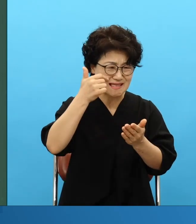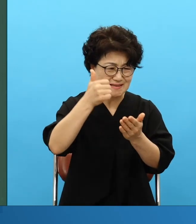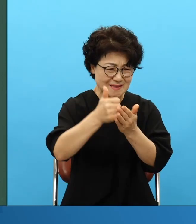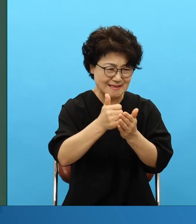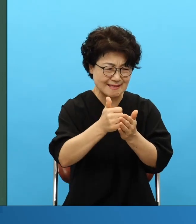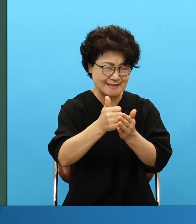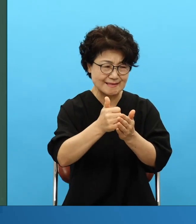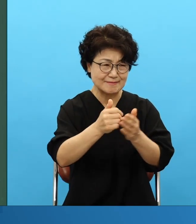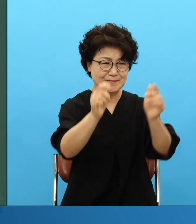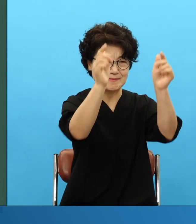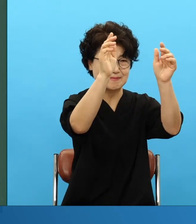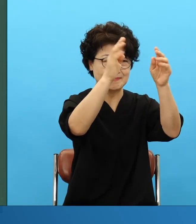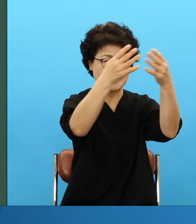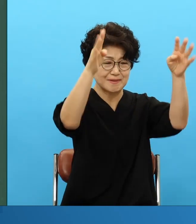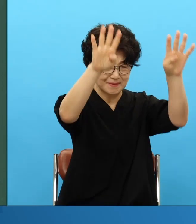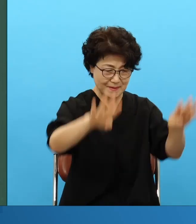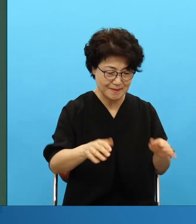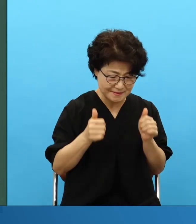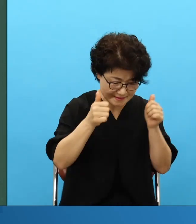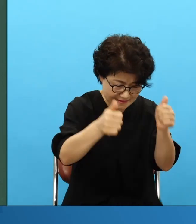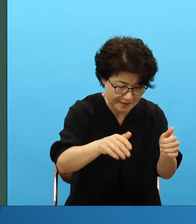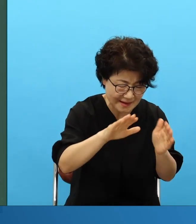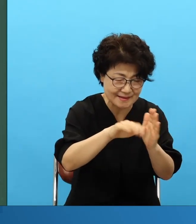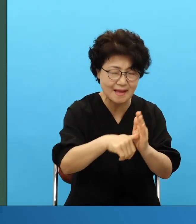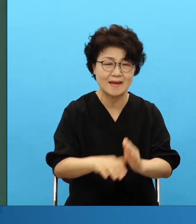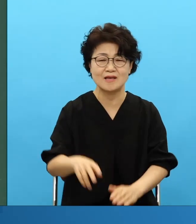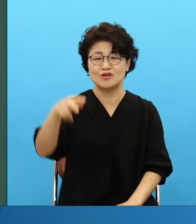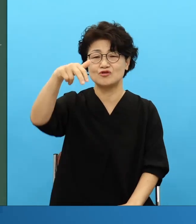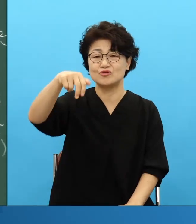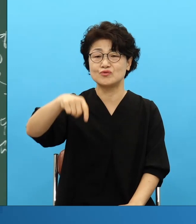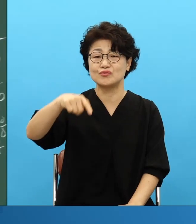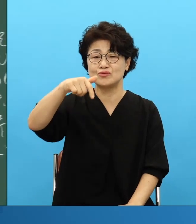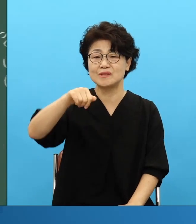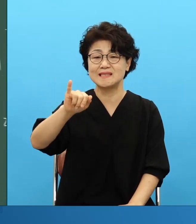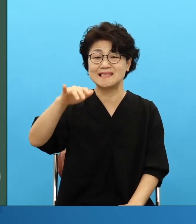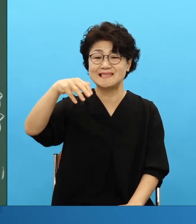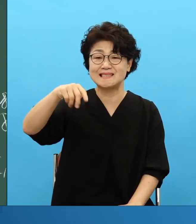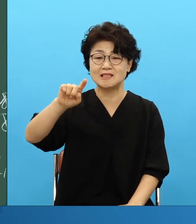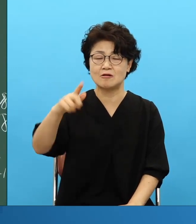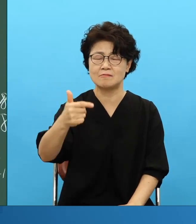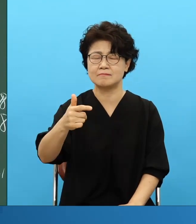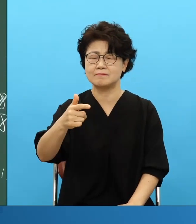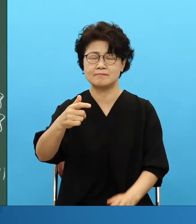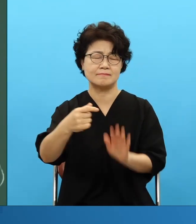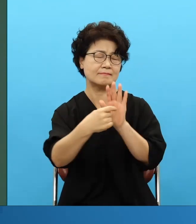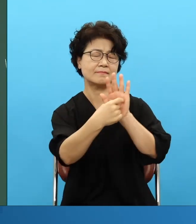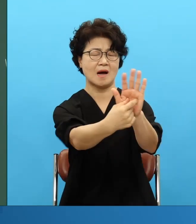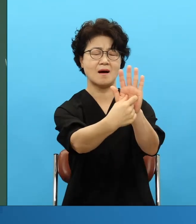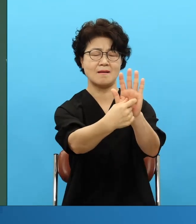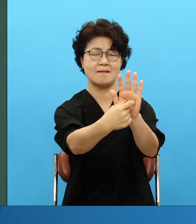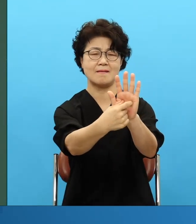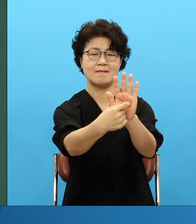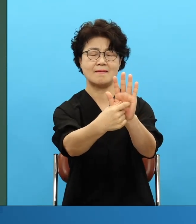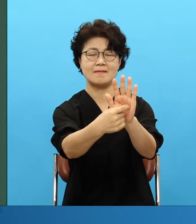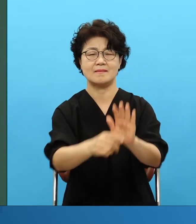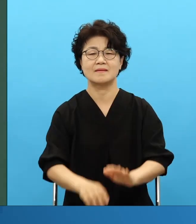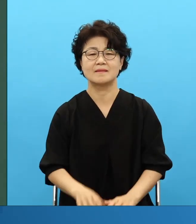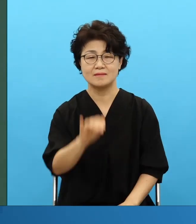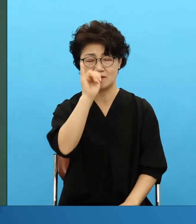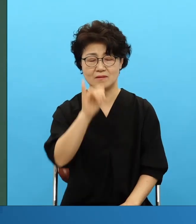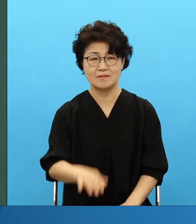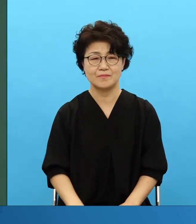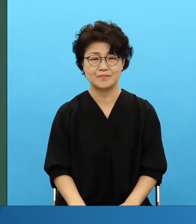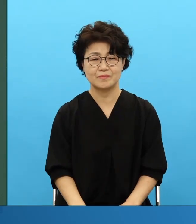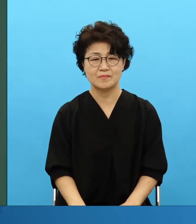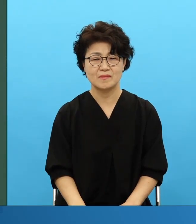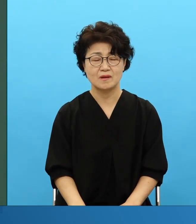뭐고요. That is why all the other pastors were bowing down, but Pastor Jugi Choi says one death. 자 이걸 모르니까 목사들이 겁내가지고요 우상 숭배로